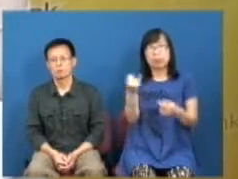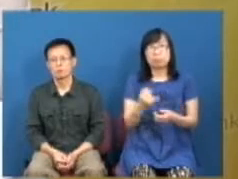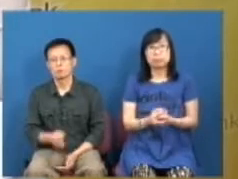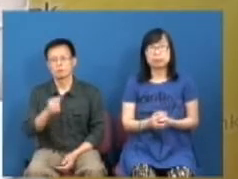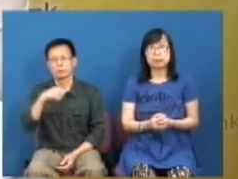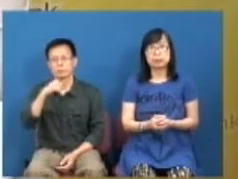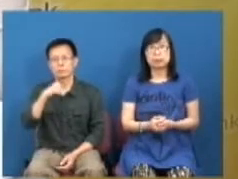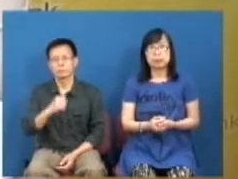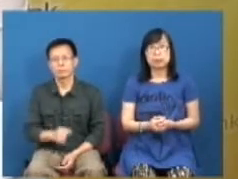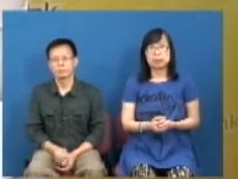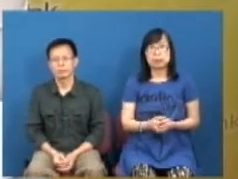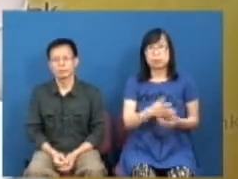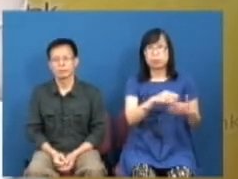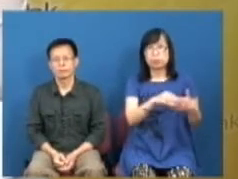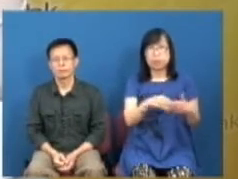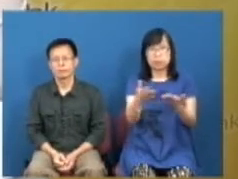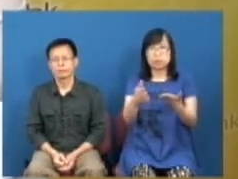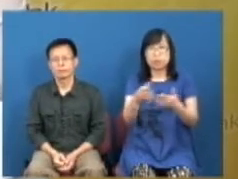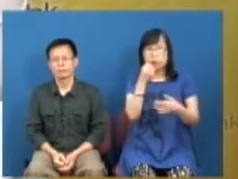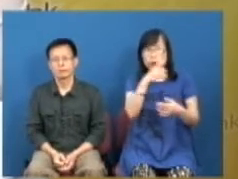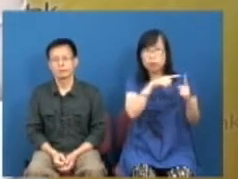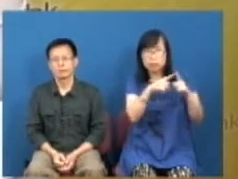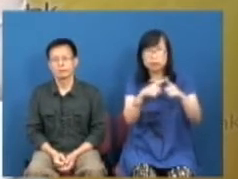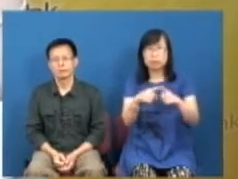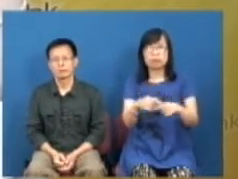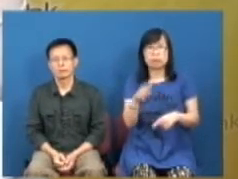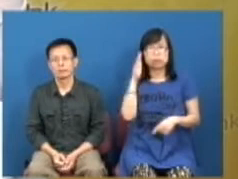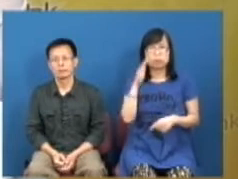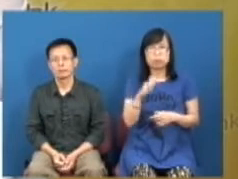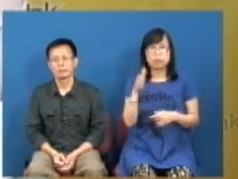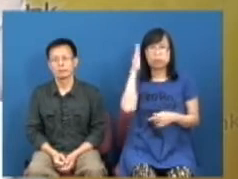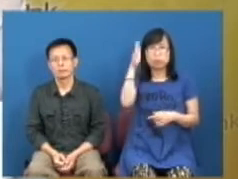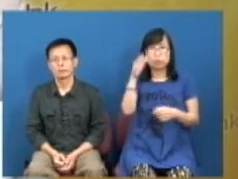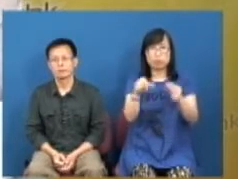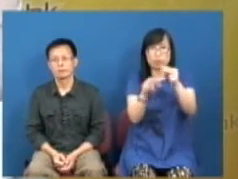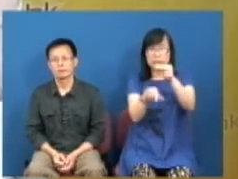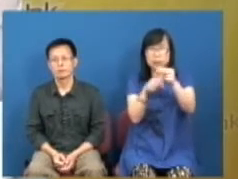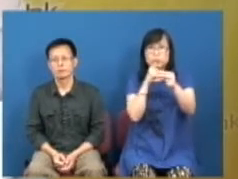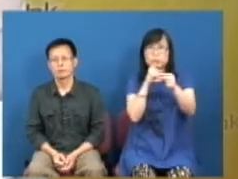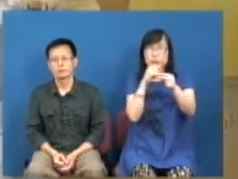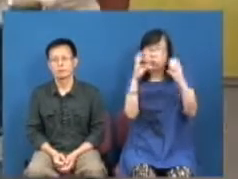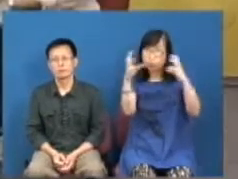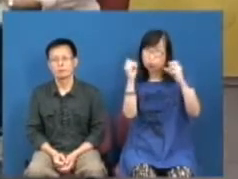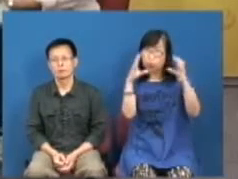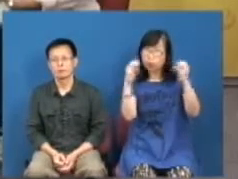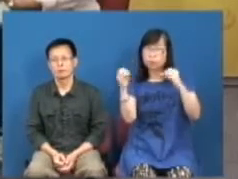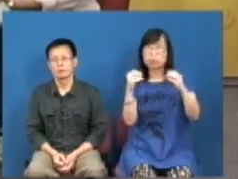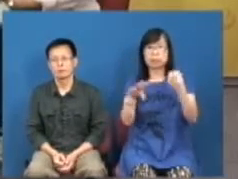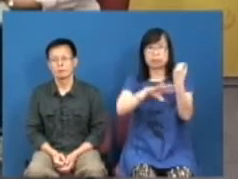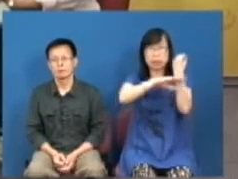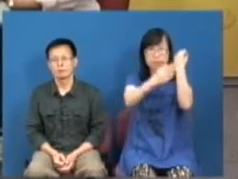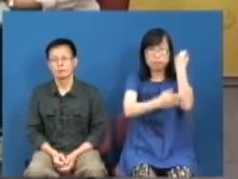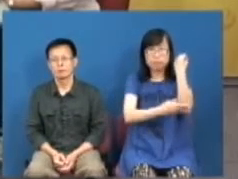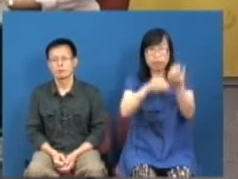你會好引起公眾嘅疑慮，覺得咦？嚟緊七月又有一個討論㗎喎，七月係一個法定嘅